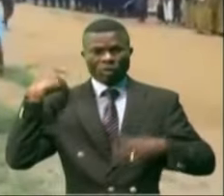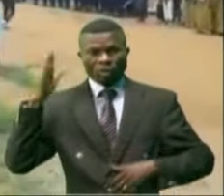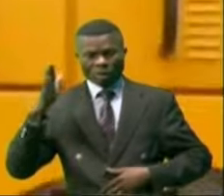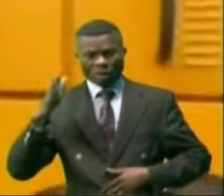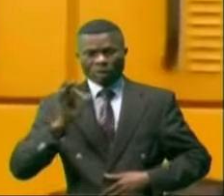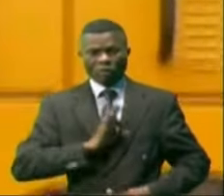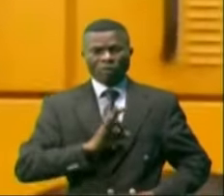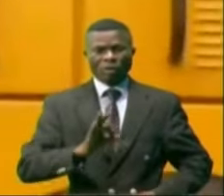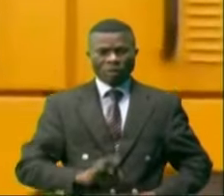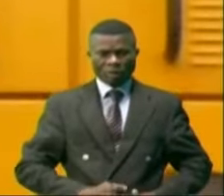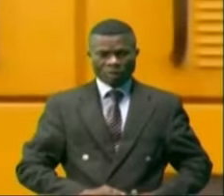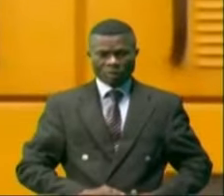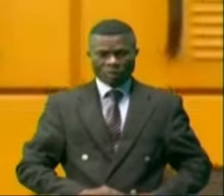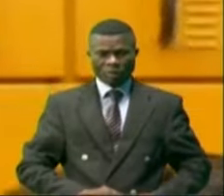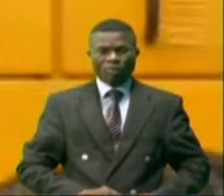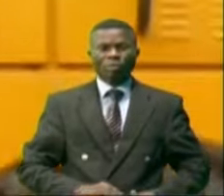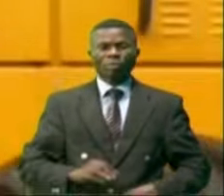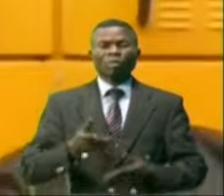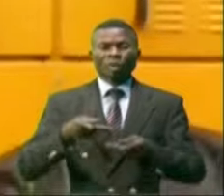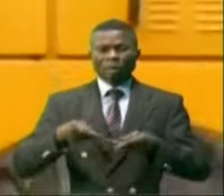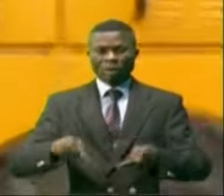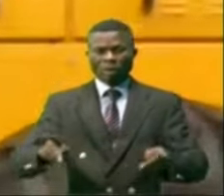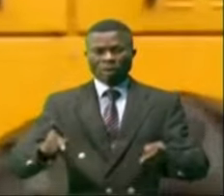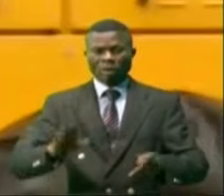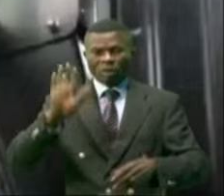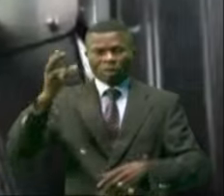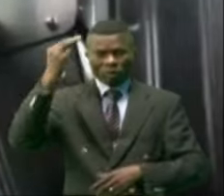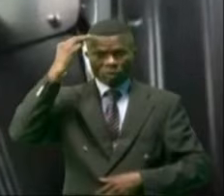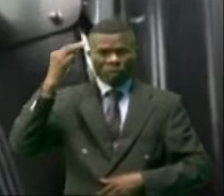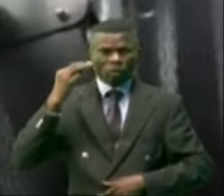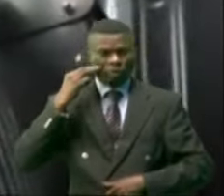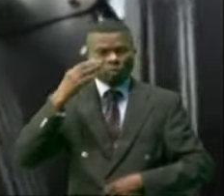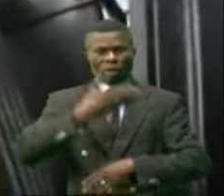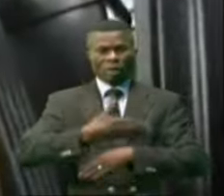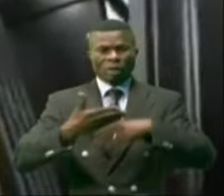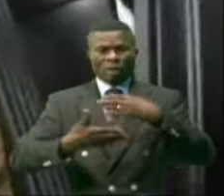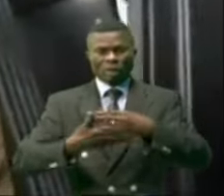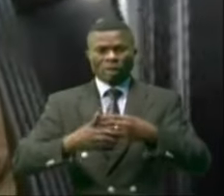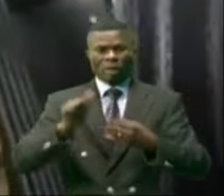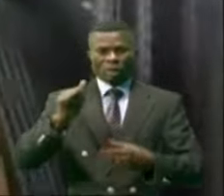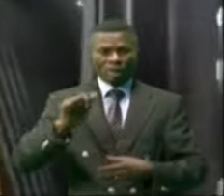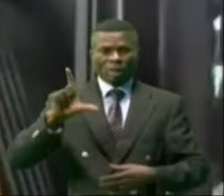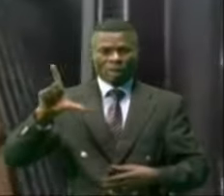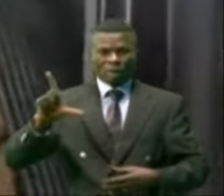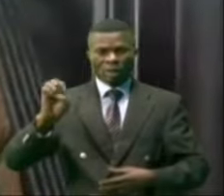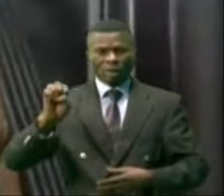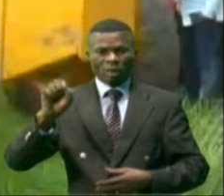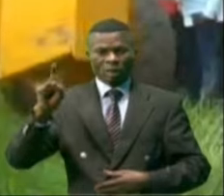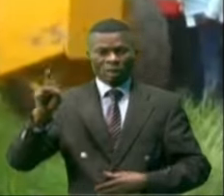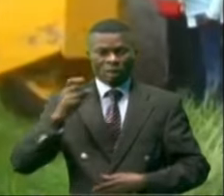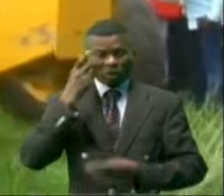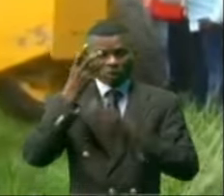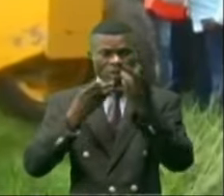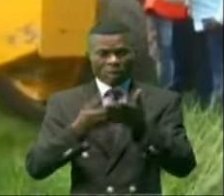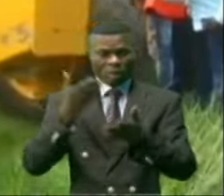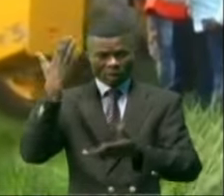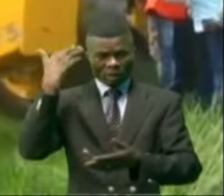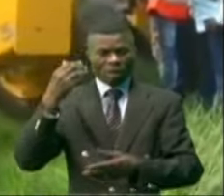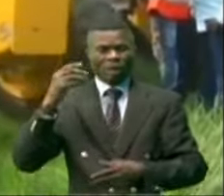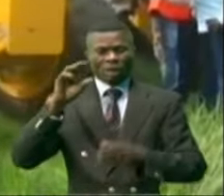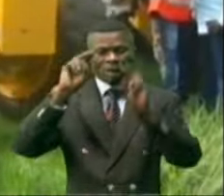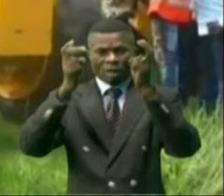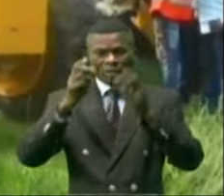Félix Tshisekedi Tshilombo, par l'entremise de son ministre des Infrastructures, Alexis Guissaro, lors de son passage dans la ville de